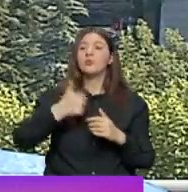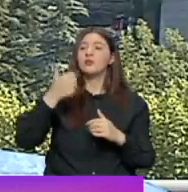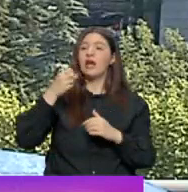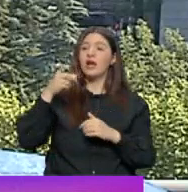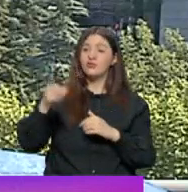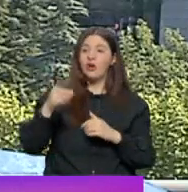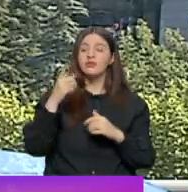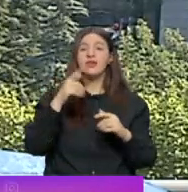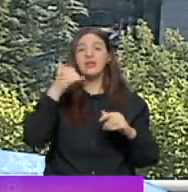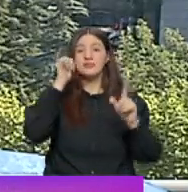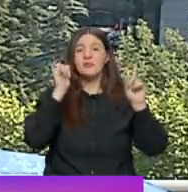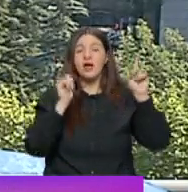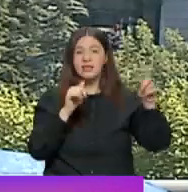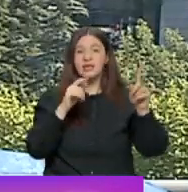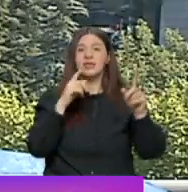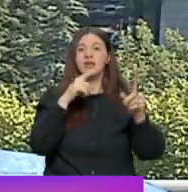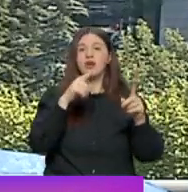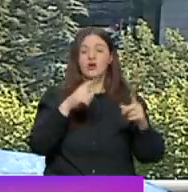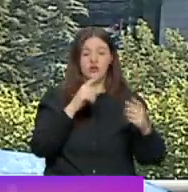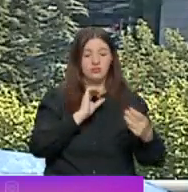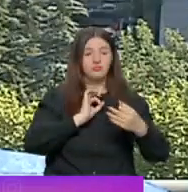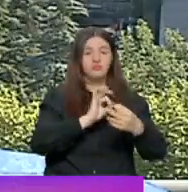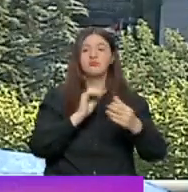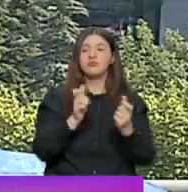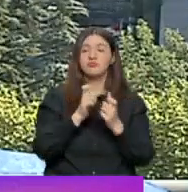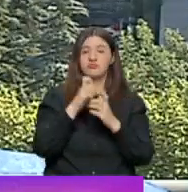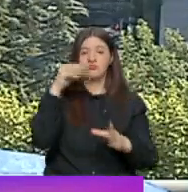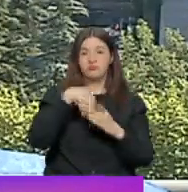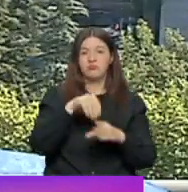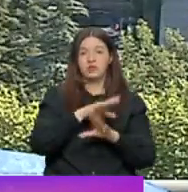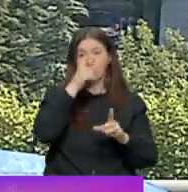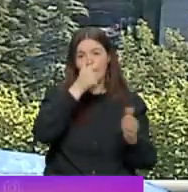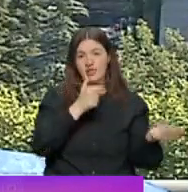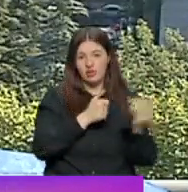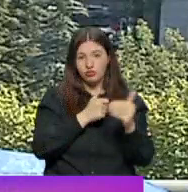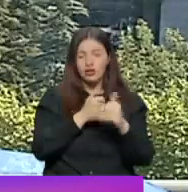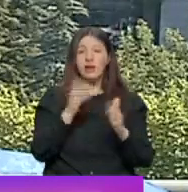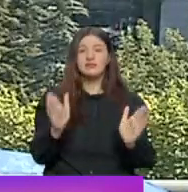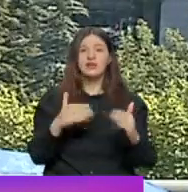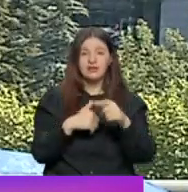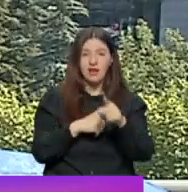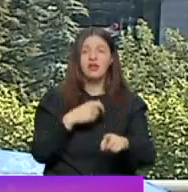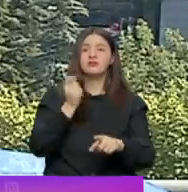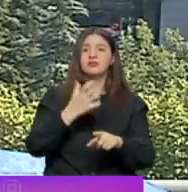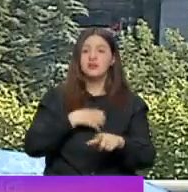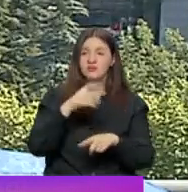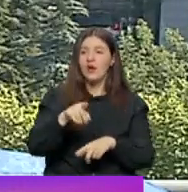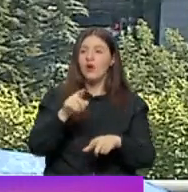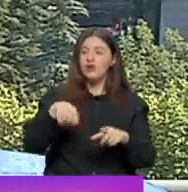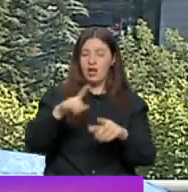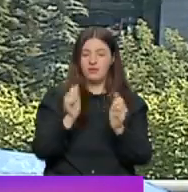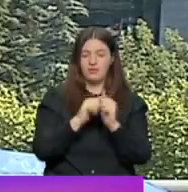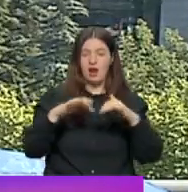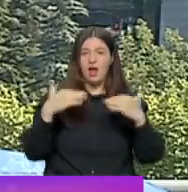Erdoğan İspanya'daki, Madrid'deki temaslarını da tamamladıktan sonra yurda gelecek. Sendikalar, işverenler, onlar yan